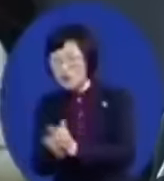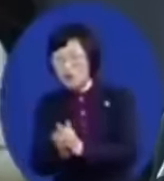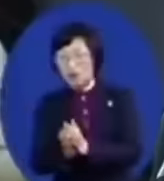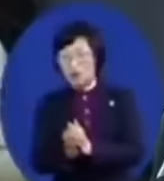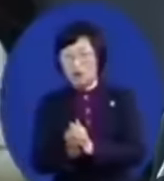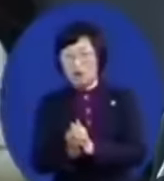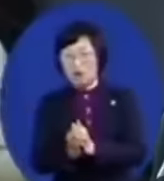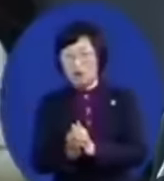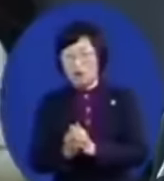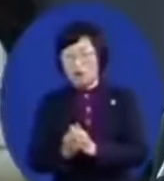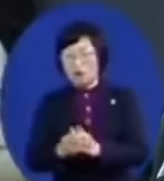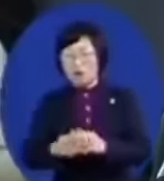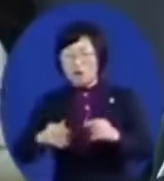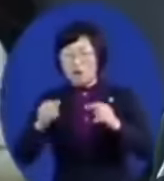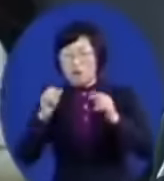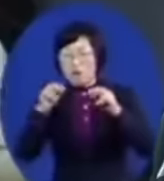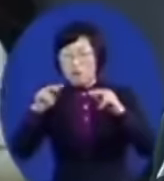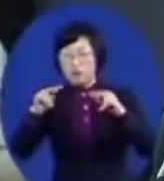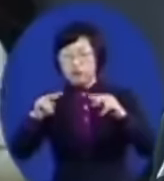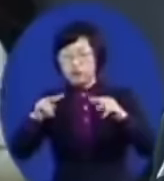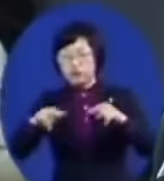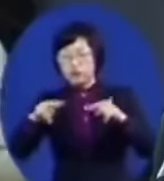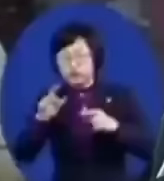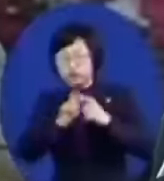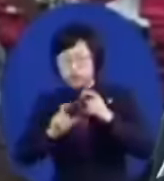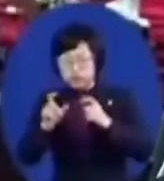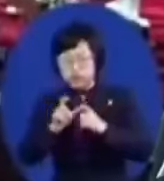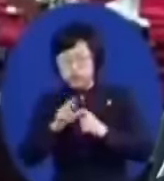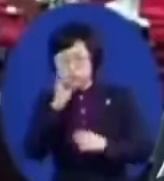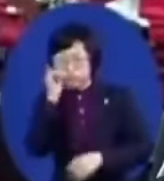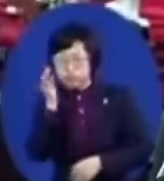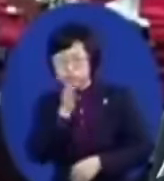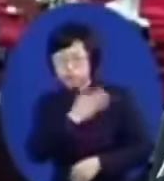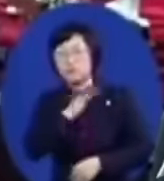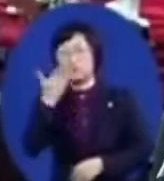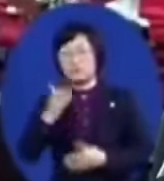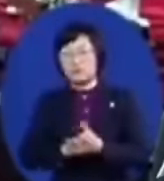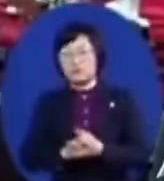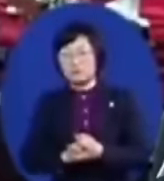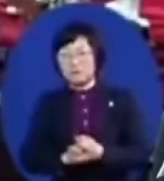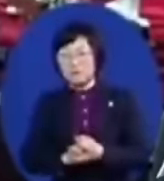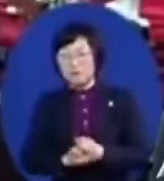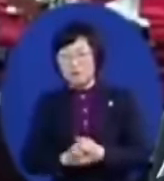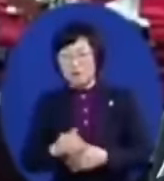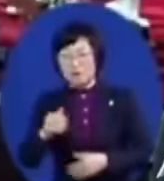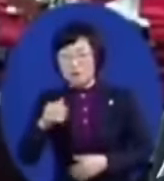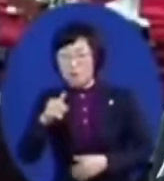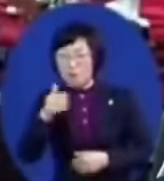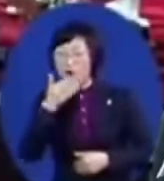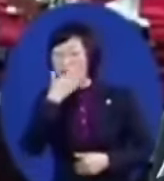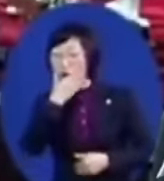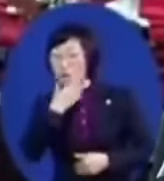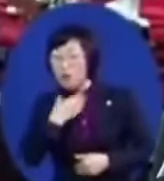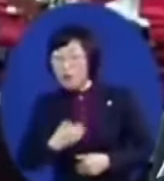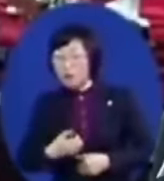거느리고 돌아오는 거부가 되었습니다. 그 아버지도 거부요, 그 아들도 거부요, 그 손자도